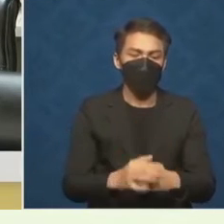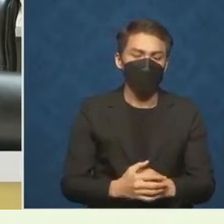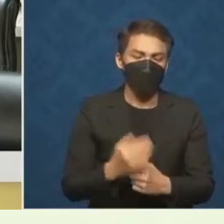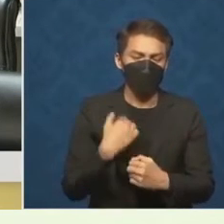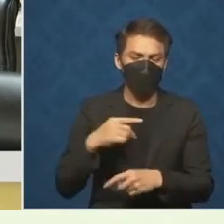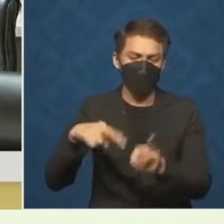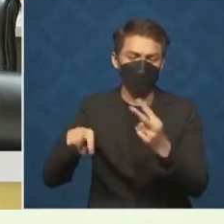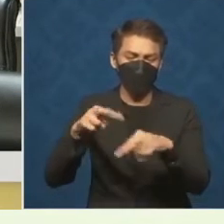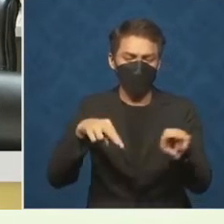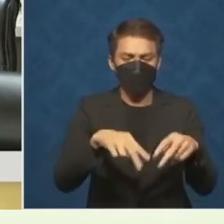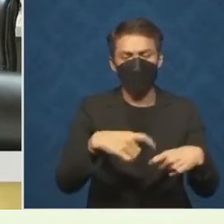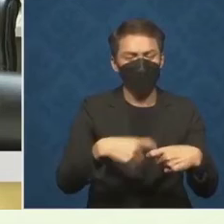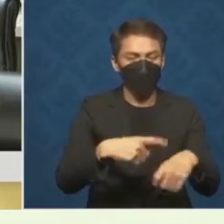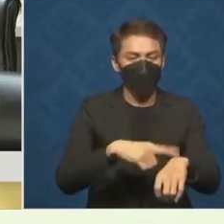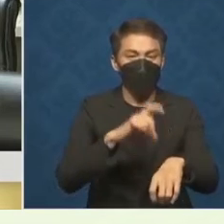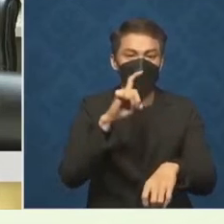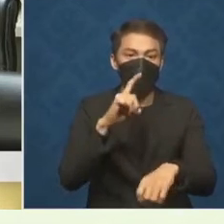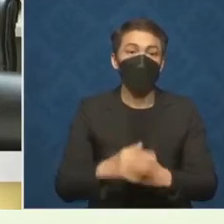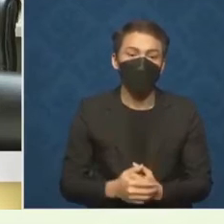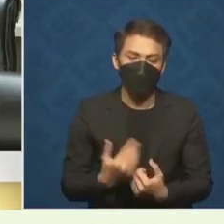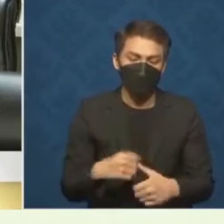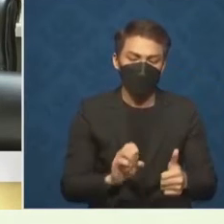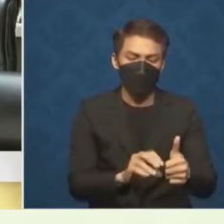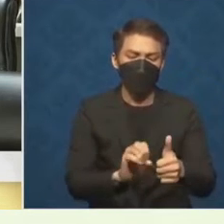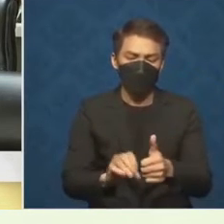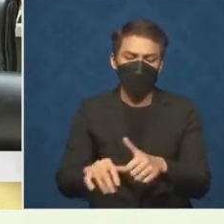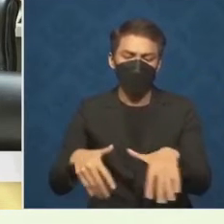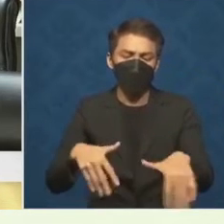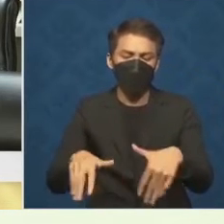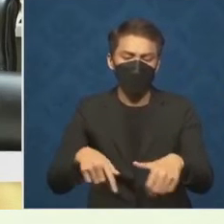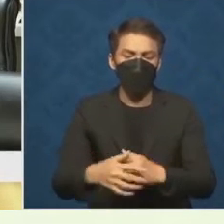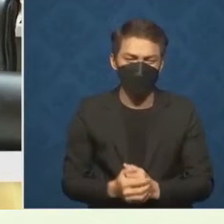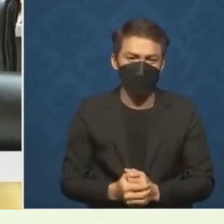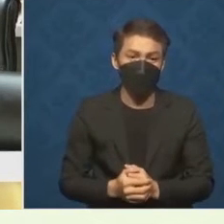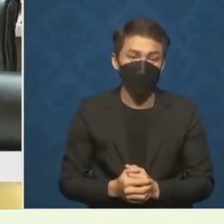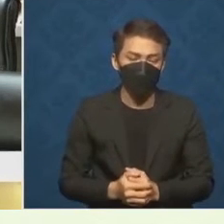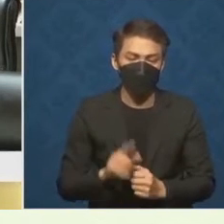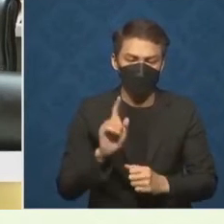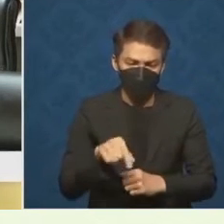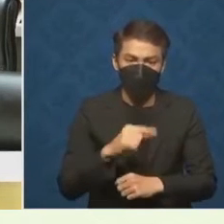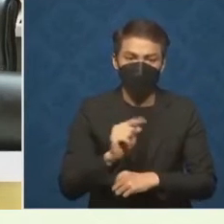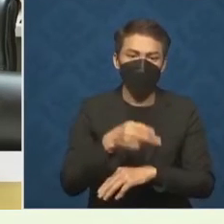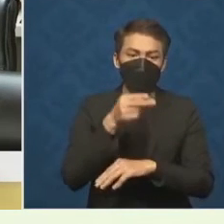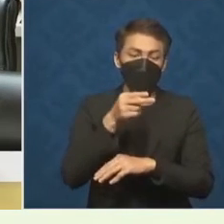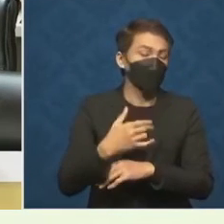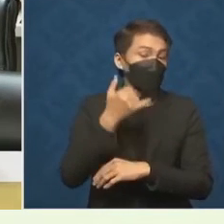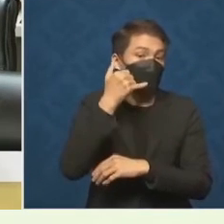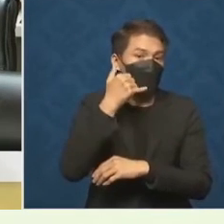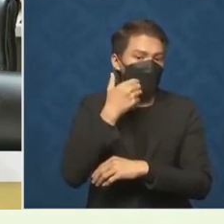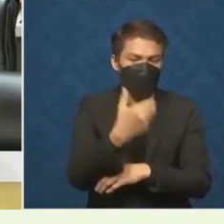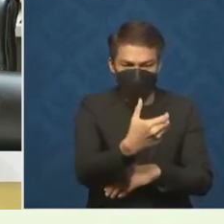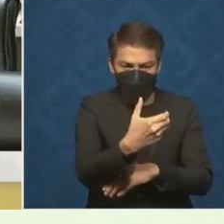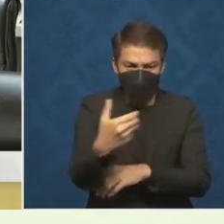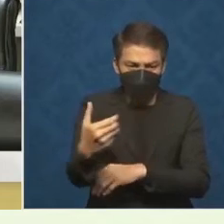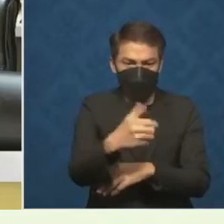อบเขาหรอกได้แต่แนะนำชาวบ้านนะครับให้ช่วยกันใช้กล้องโทรศัพท์มือถือเนี่ยนะถ่าย